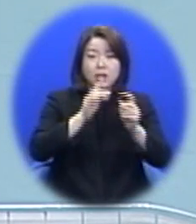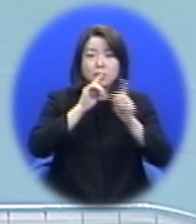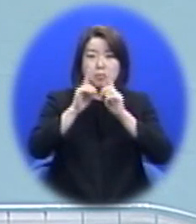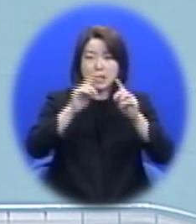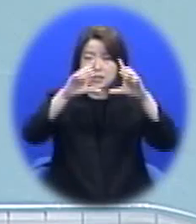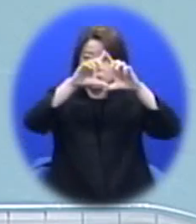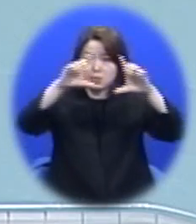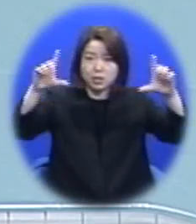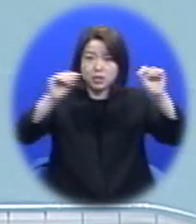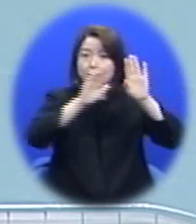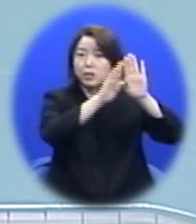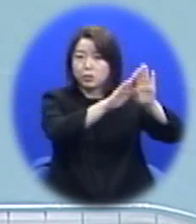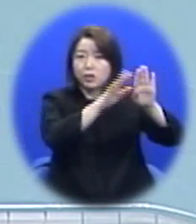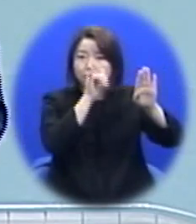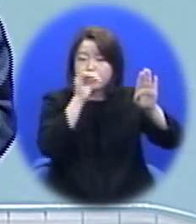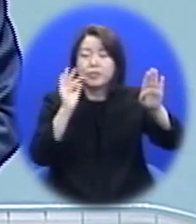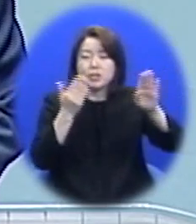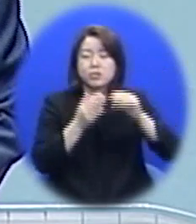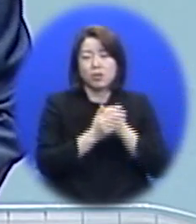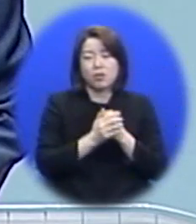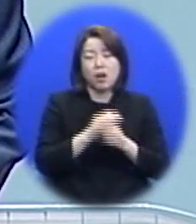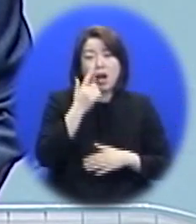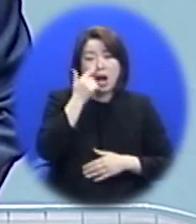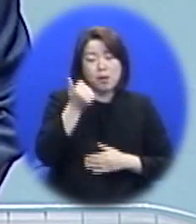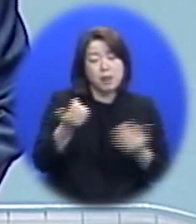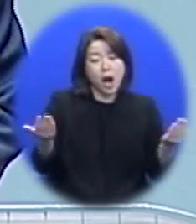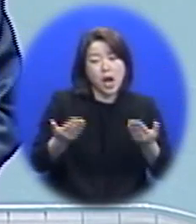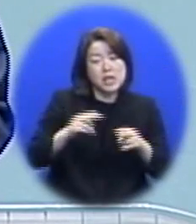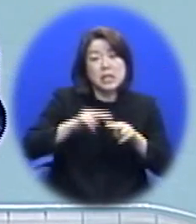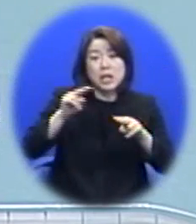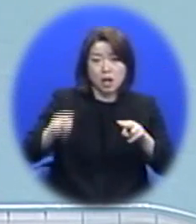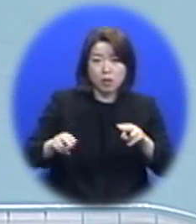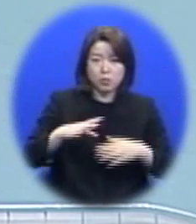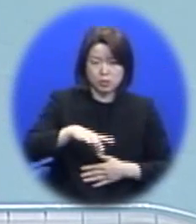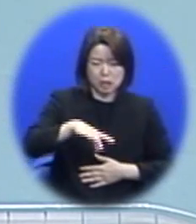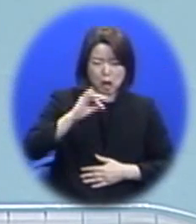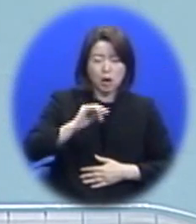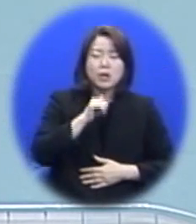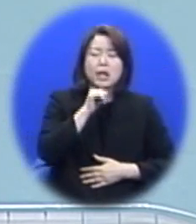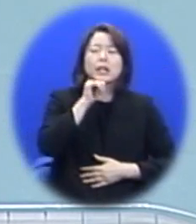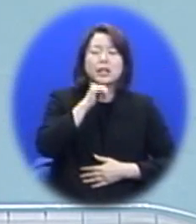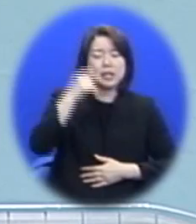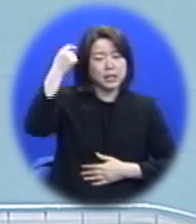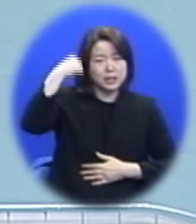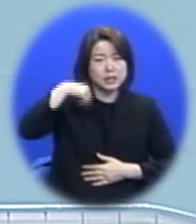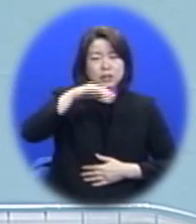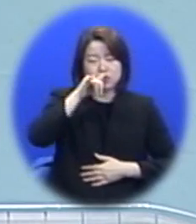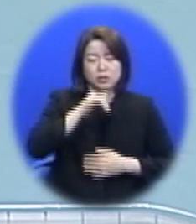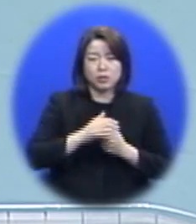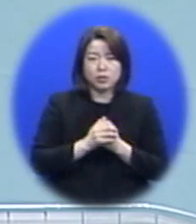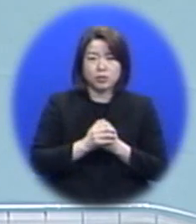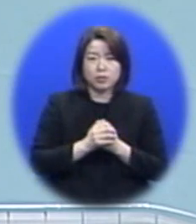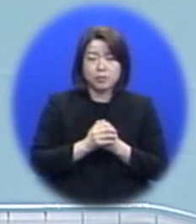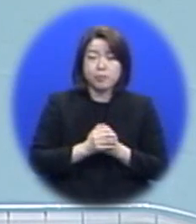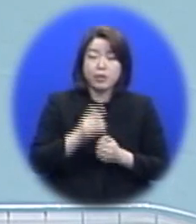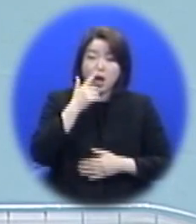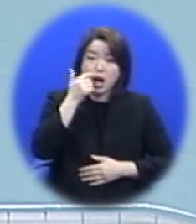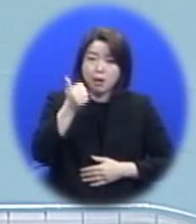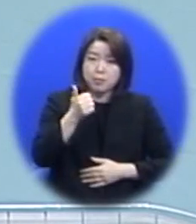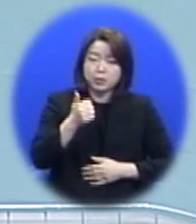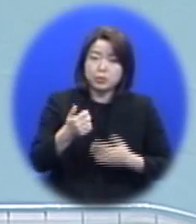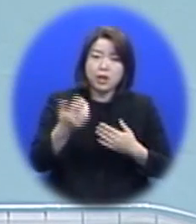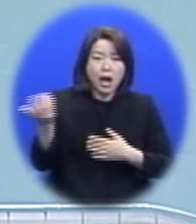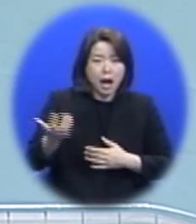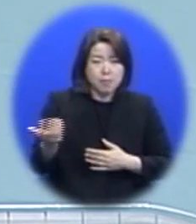되었습니다. 아빠가 일을 내려놓게 되므로 처음으로 가난이라는 것을 경험하게 되었습니다. 아빠도 병원에